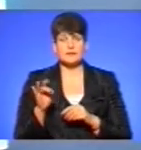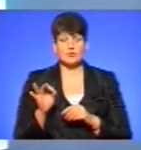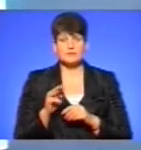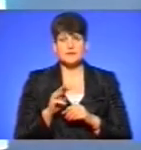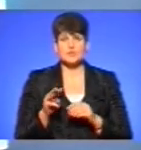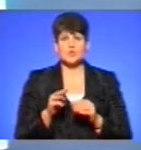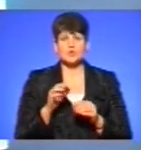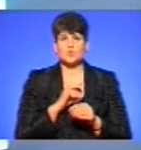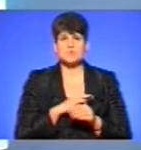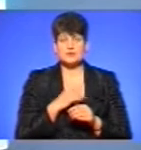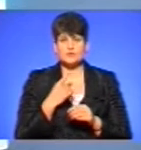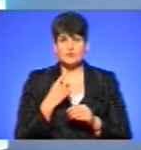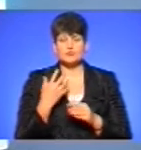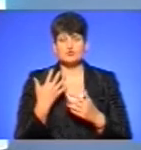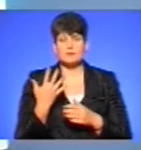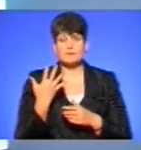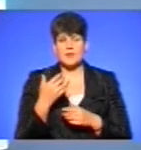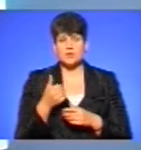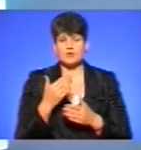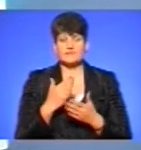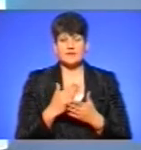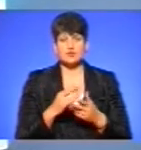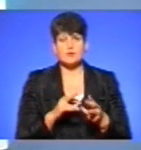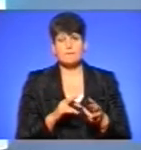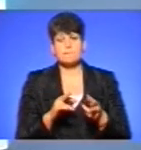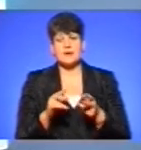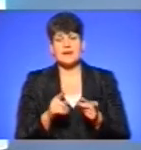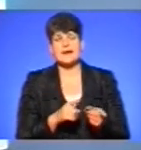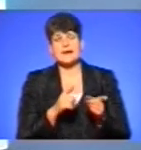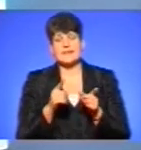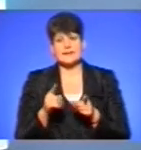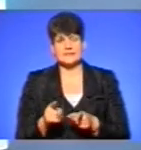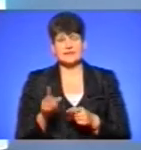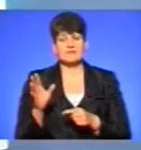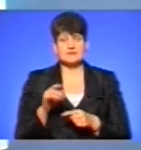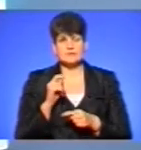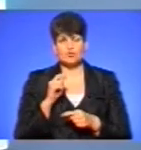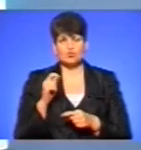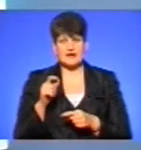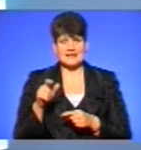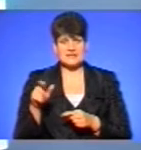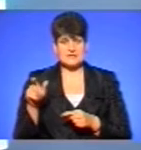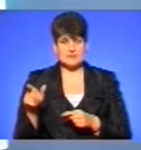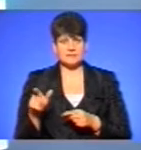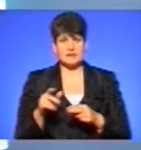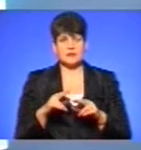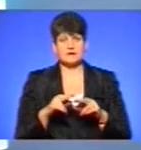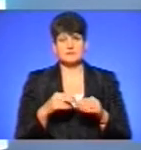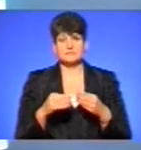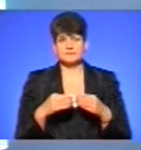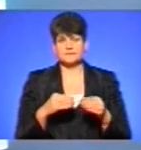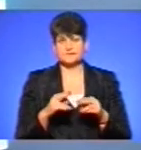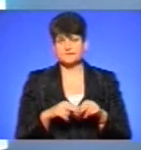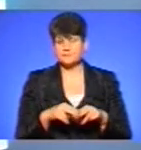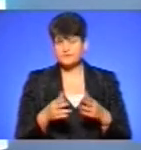що 5 років є, аби перейти практично майже всім українцям на ID-картки.